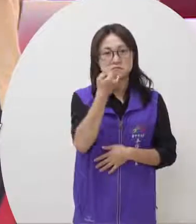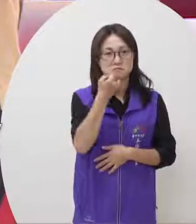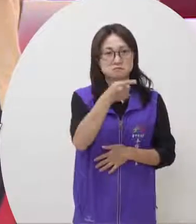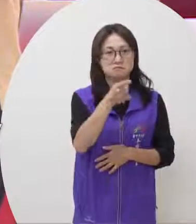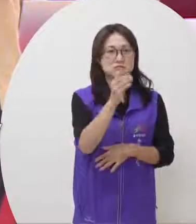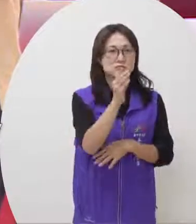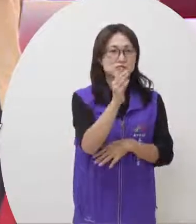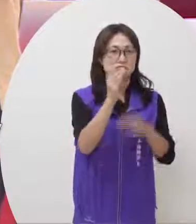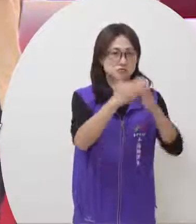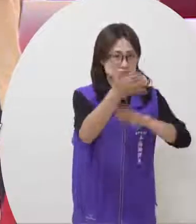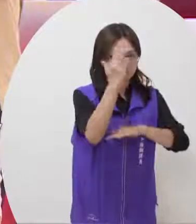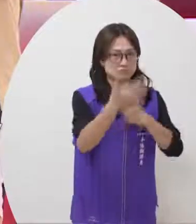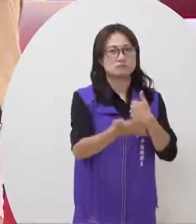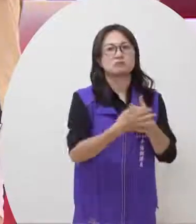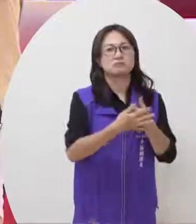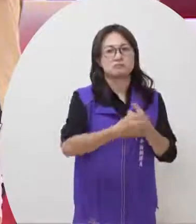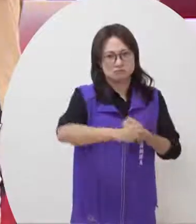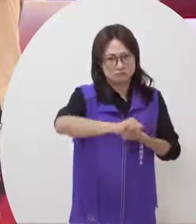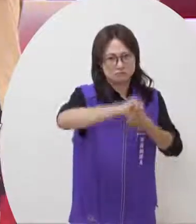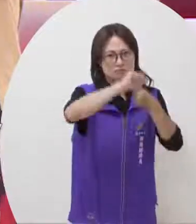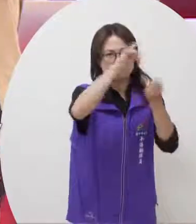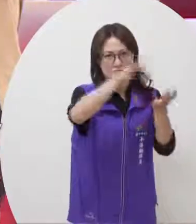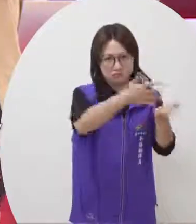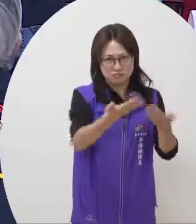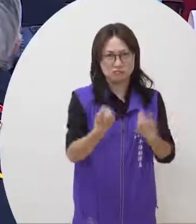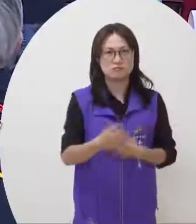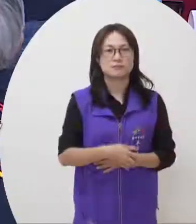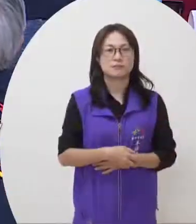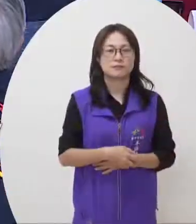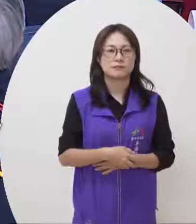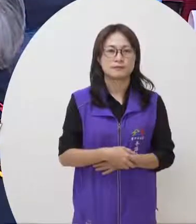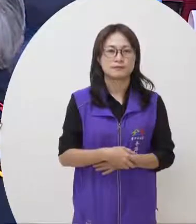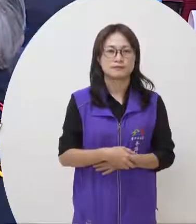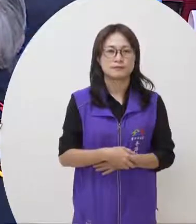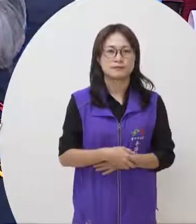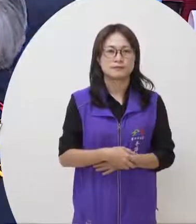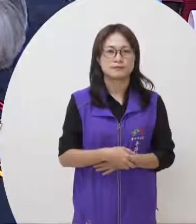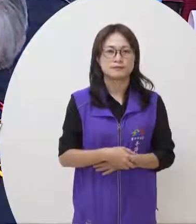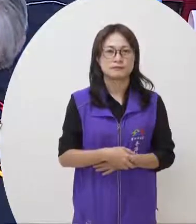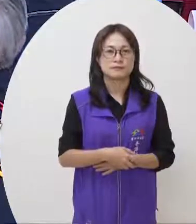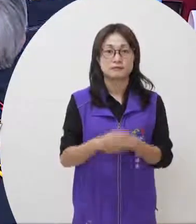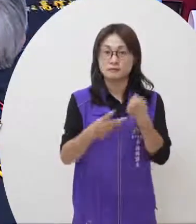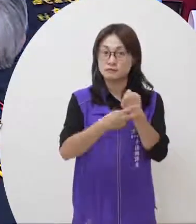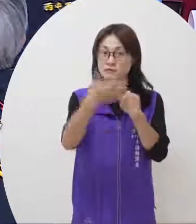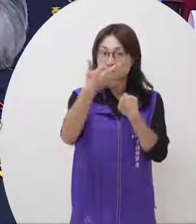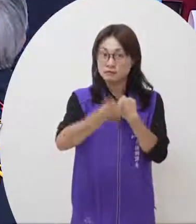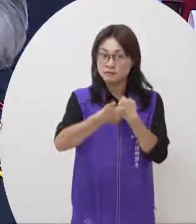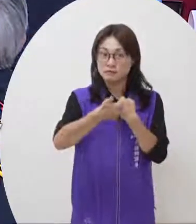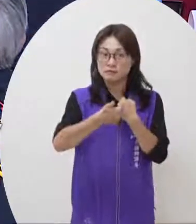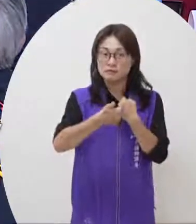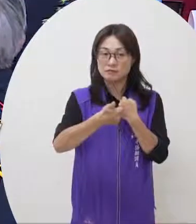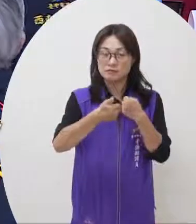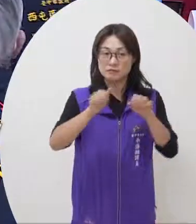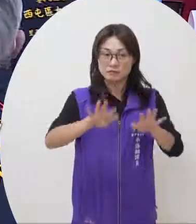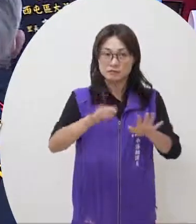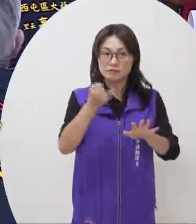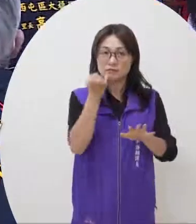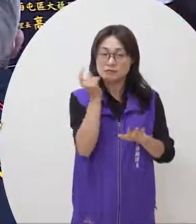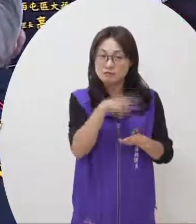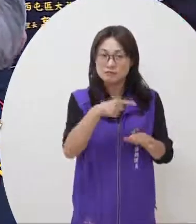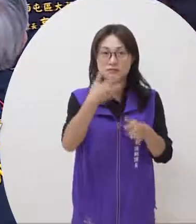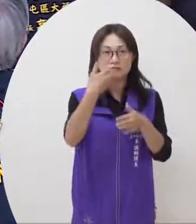府能够协助帮忙。以上报告，谢谢。 好，各位里长，我们是不是留点时间，因